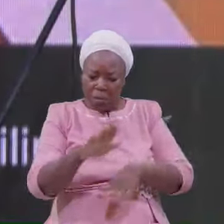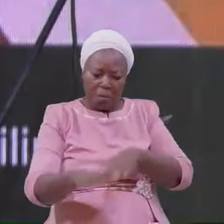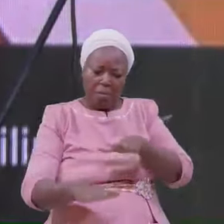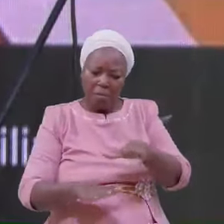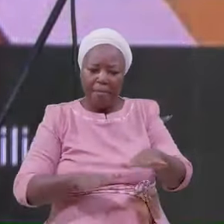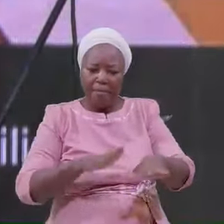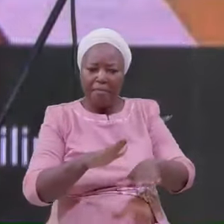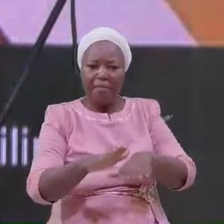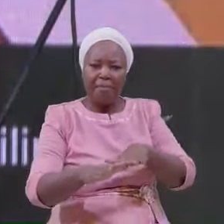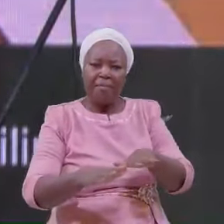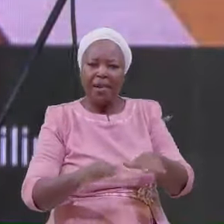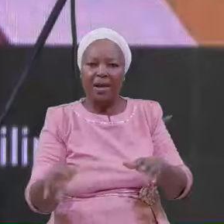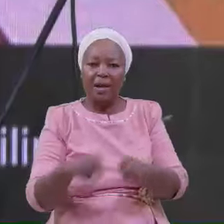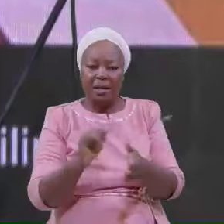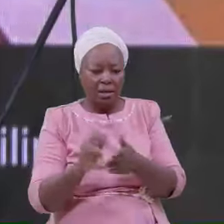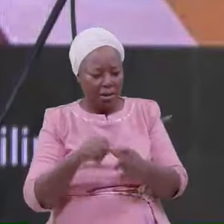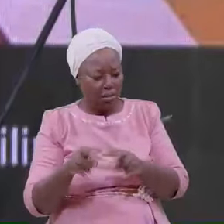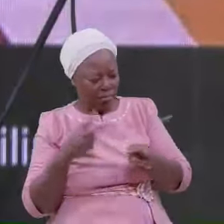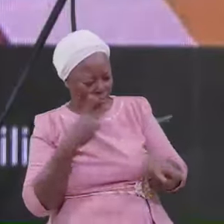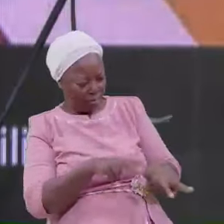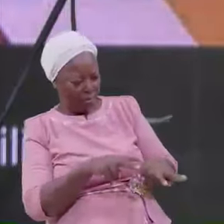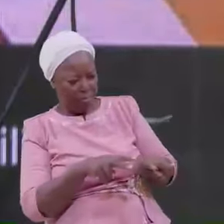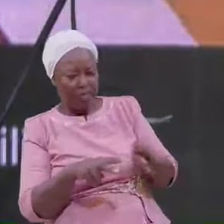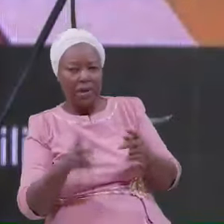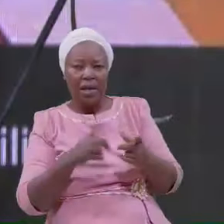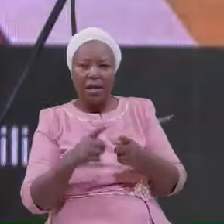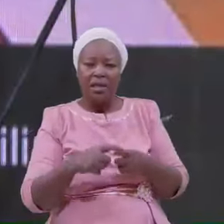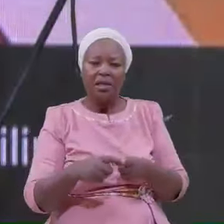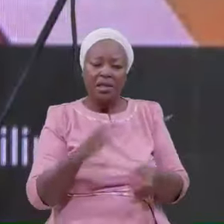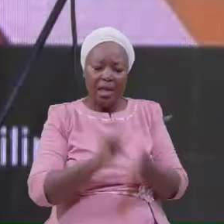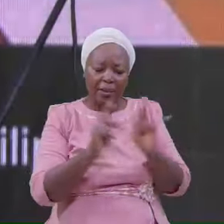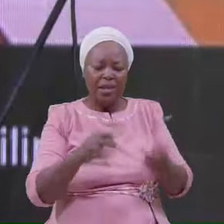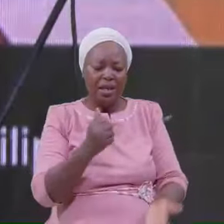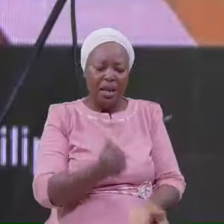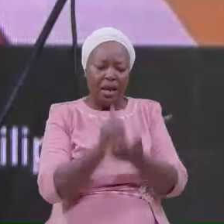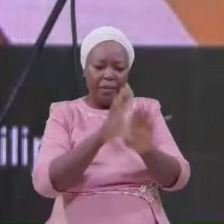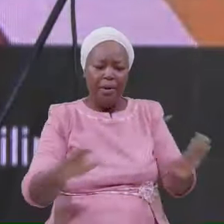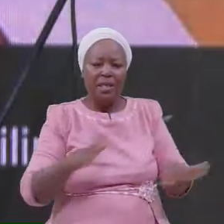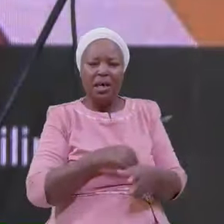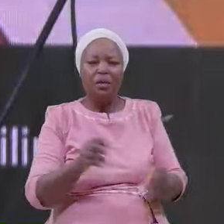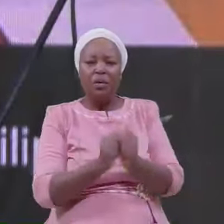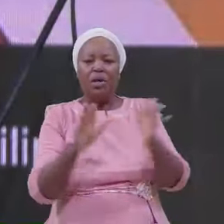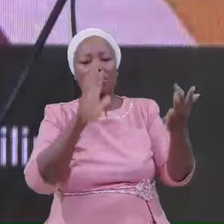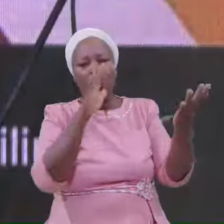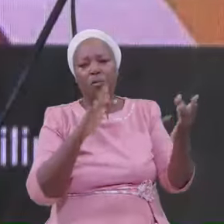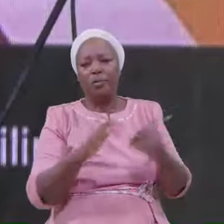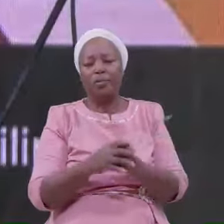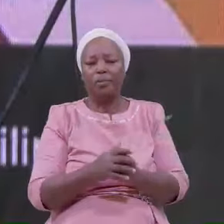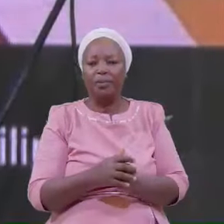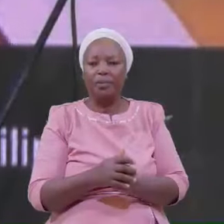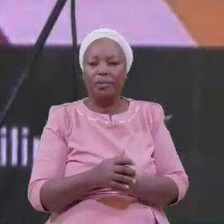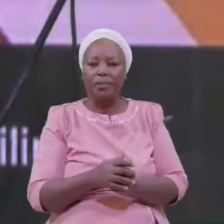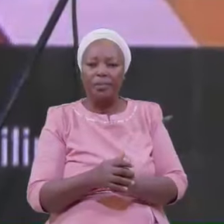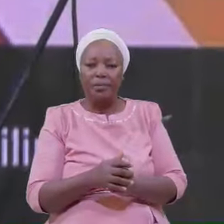tao who saw him na nakakita sa kanya. Helpless and hopeless. na walang pag-asa ang tao nang ito. And the